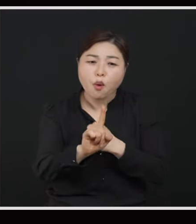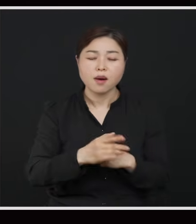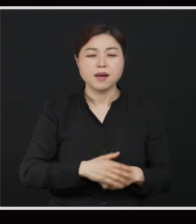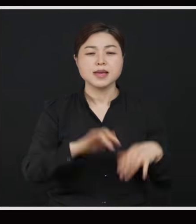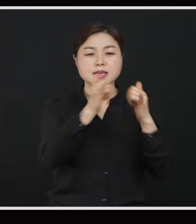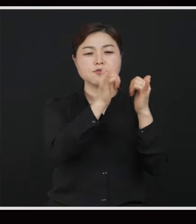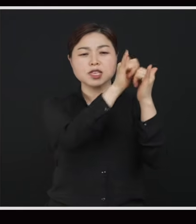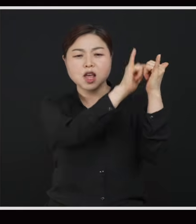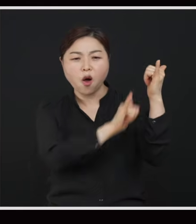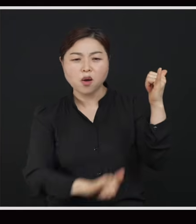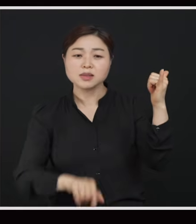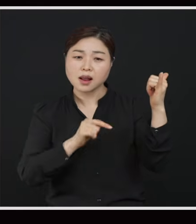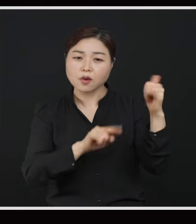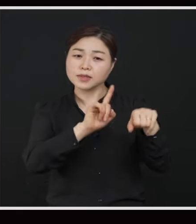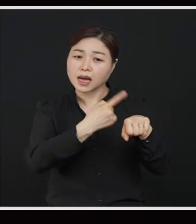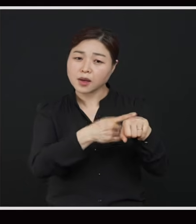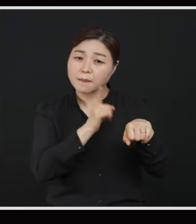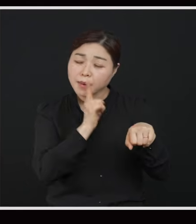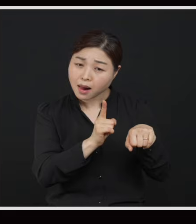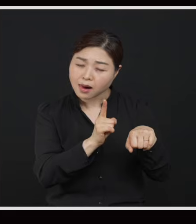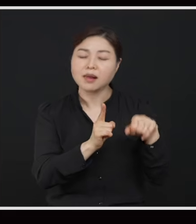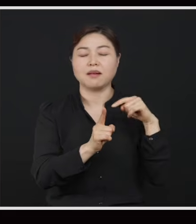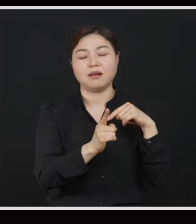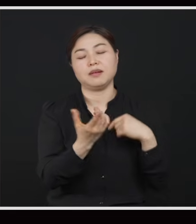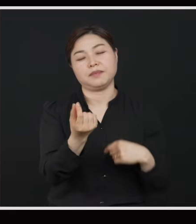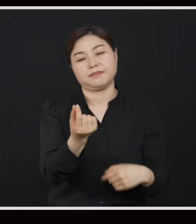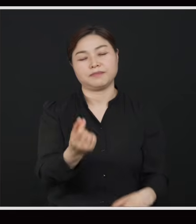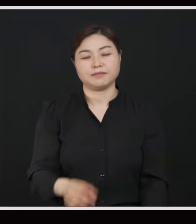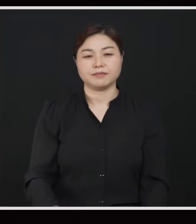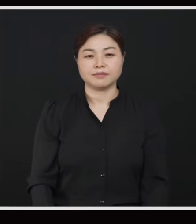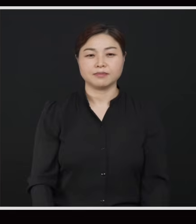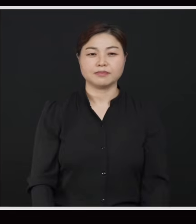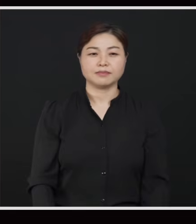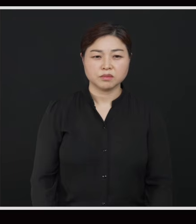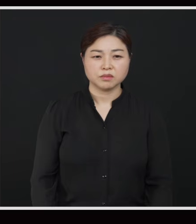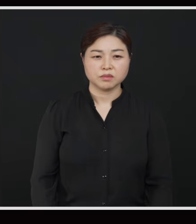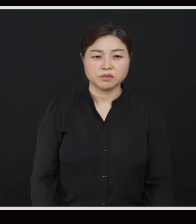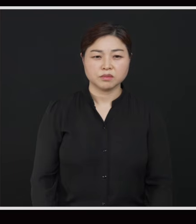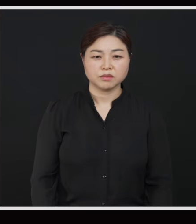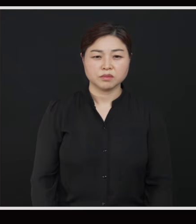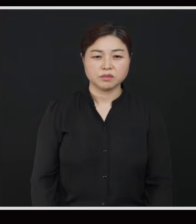인류 역사 때문이라고 해석을 할 수 있는 대목이에요.